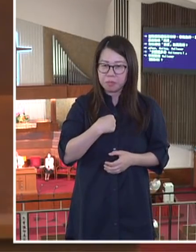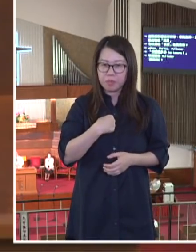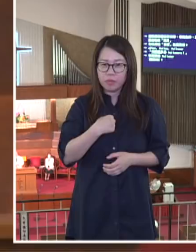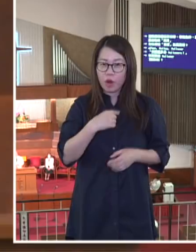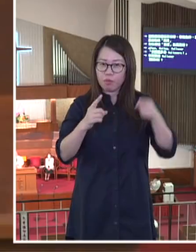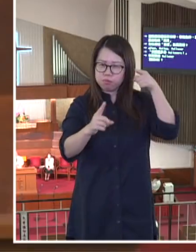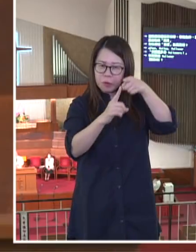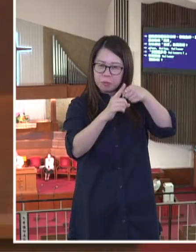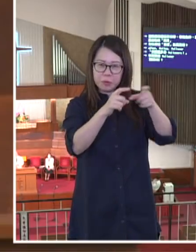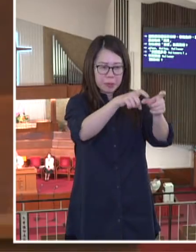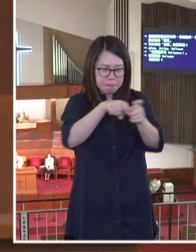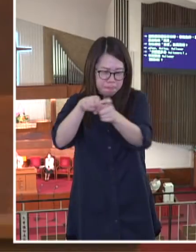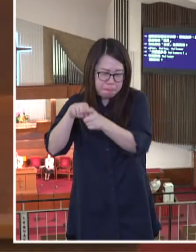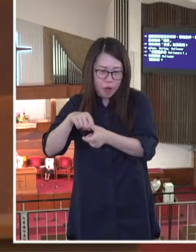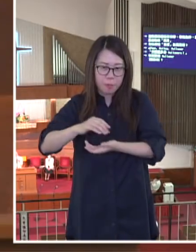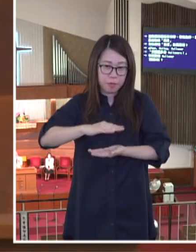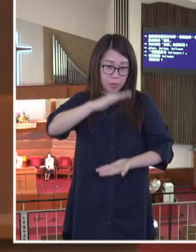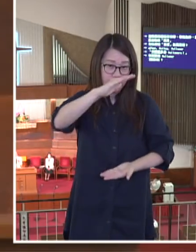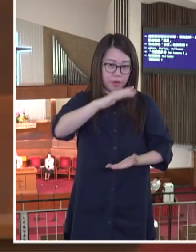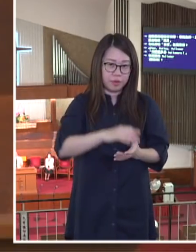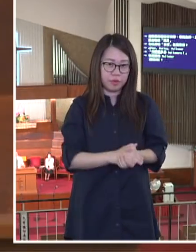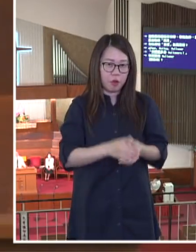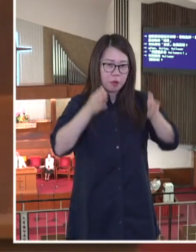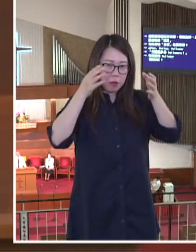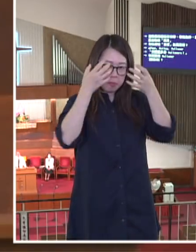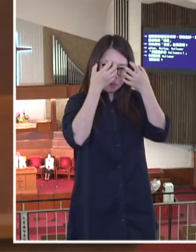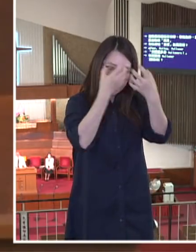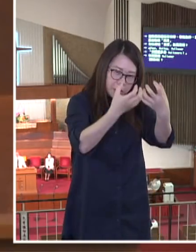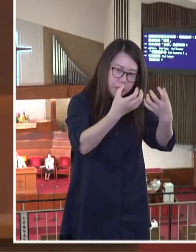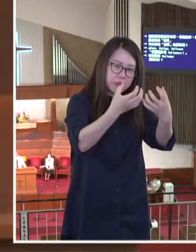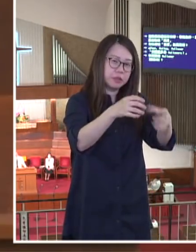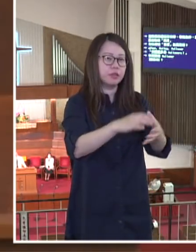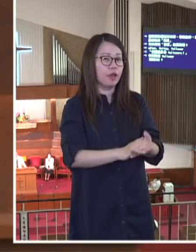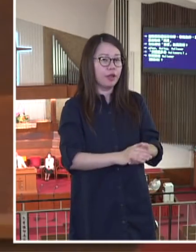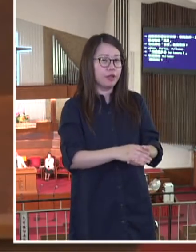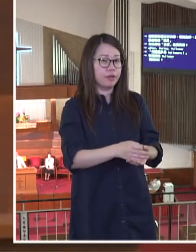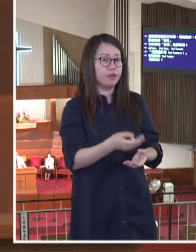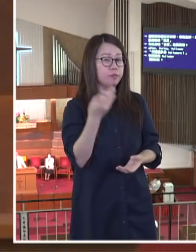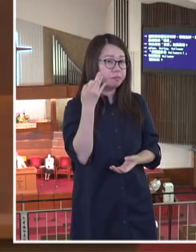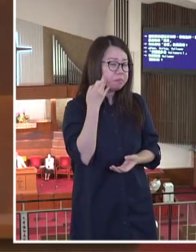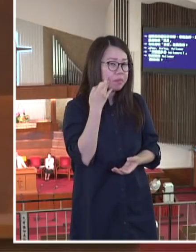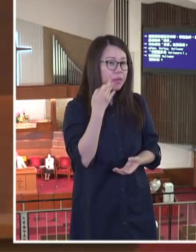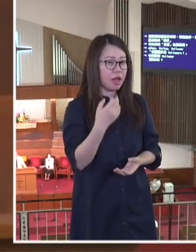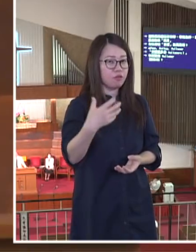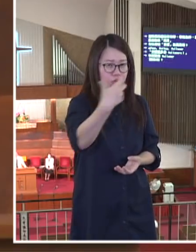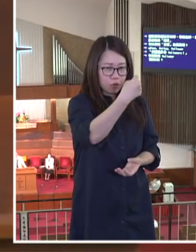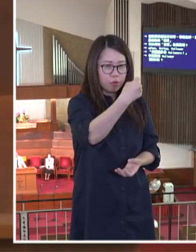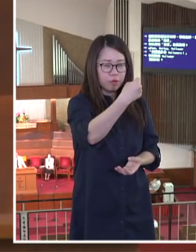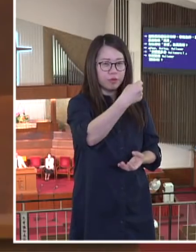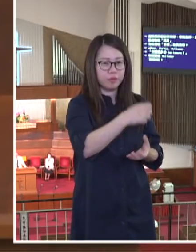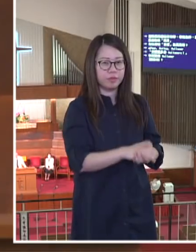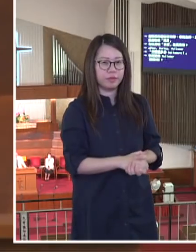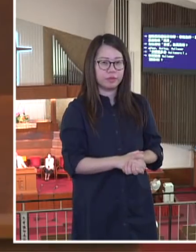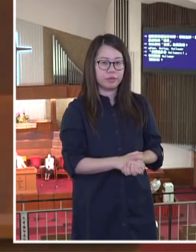钱。我跟从的就是这个名利权力。其实这个是日光之